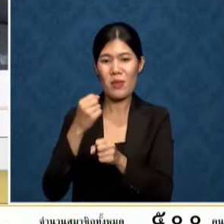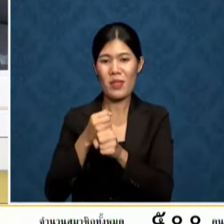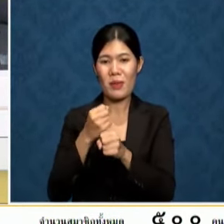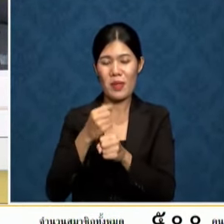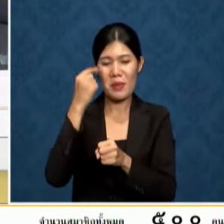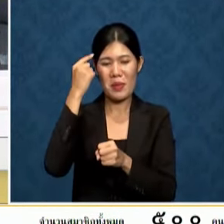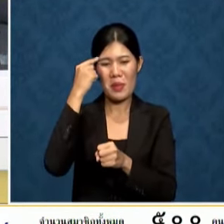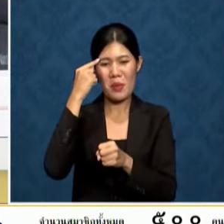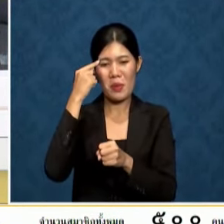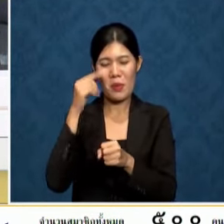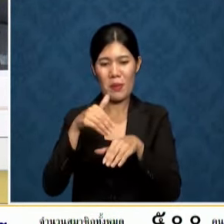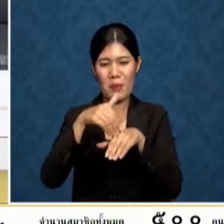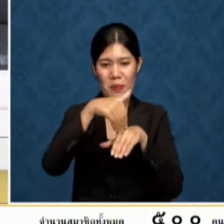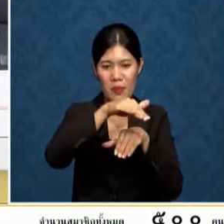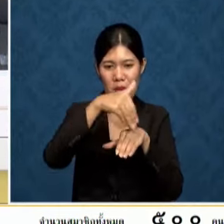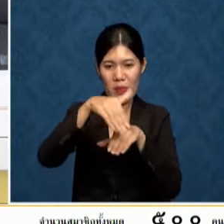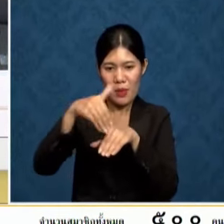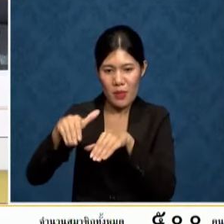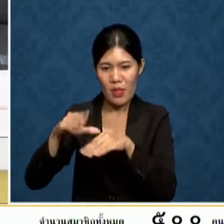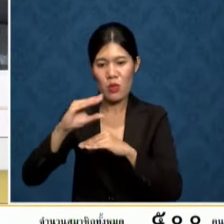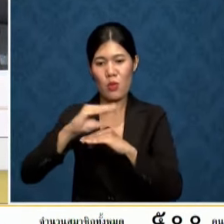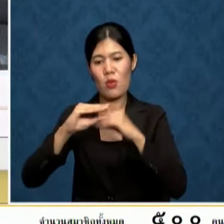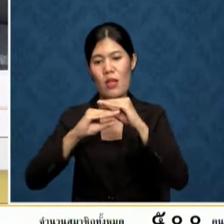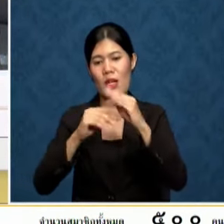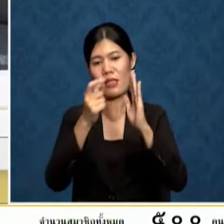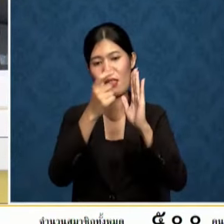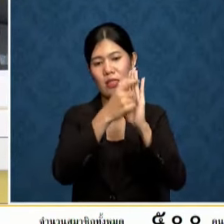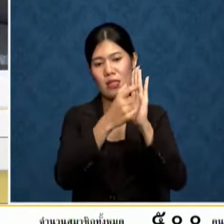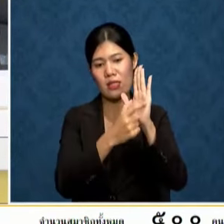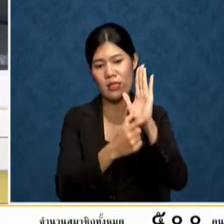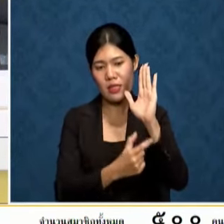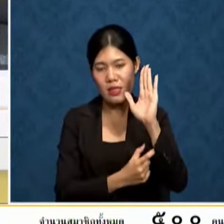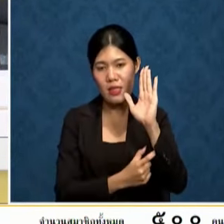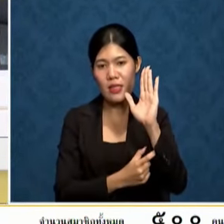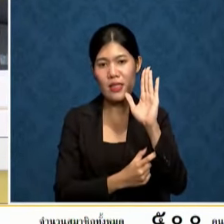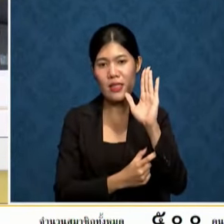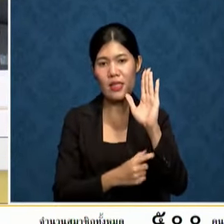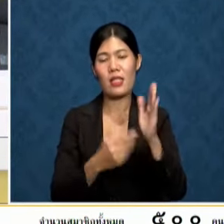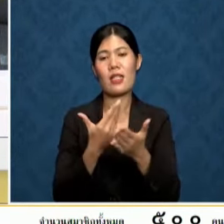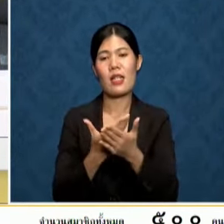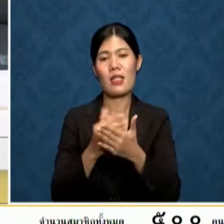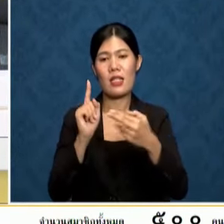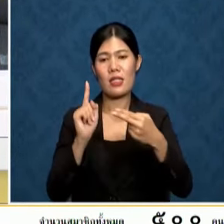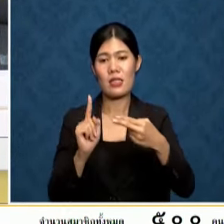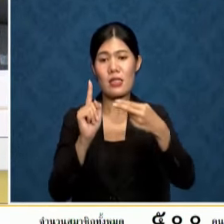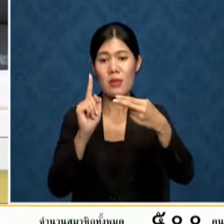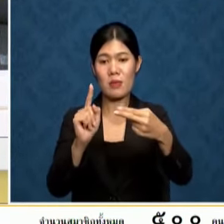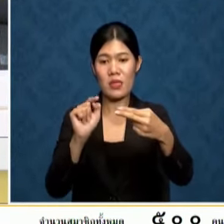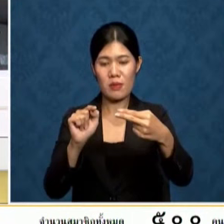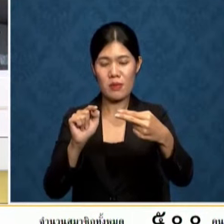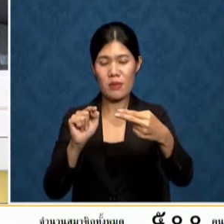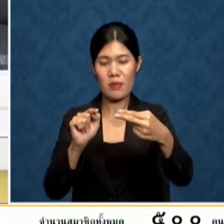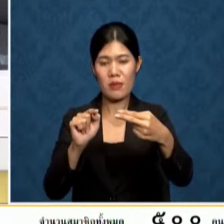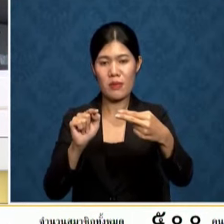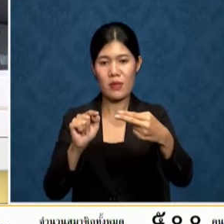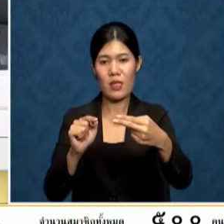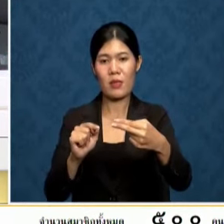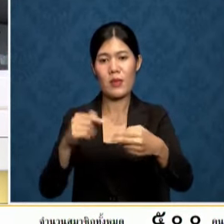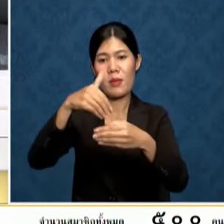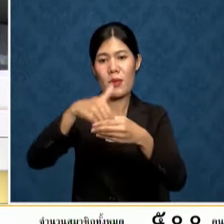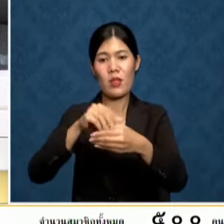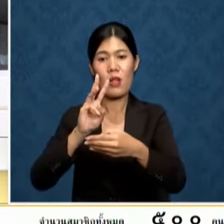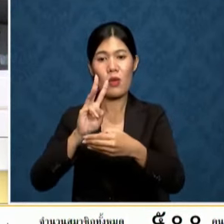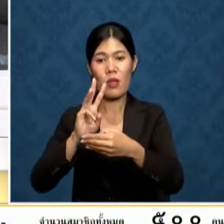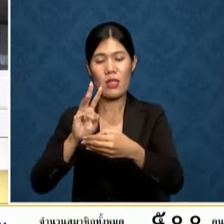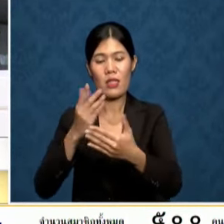โดนบังออกไปจากโครงการที่เราจะใส่เข้าไปเช่นเรื่องของการทำ 10,000บาทผ่านจิ walletและที่สำคัญครับการ